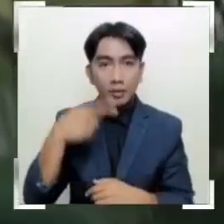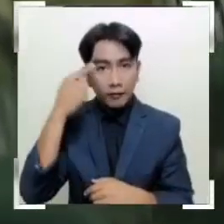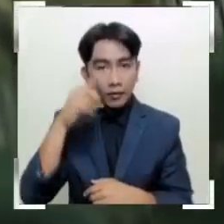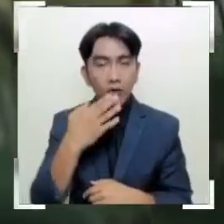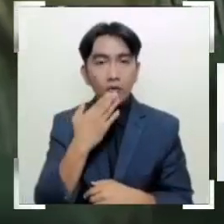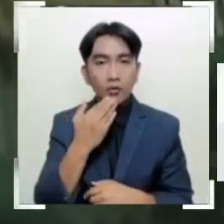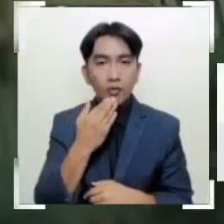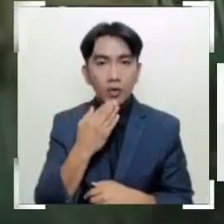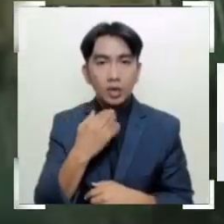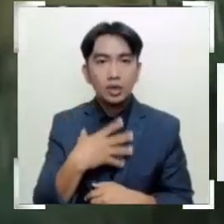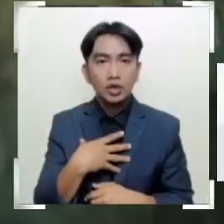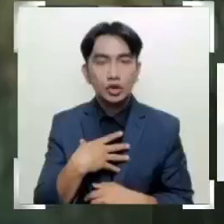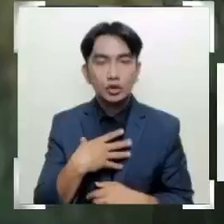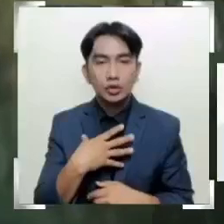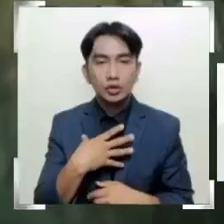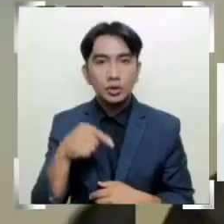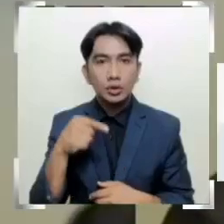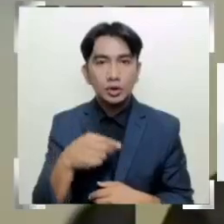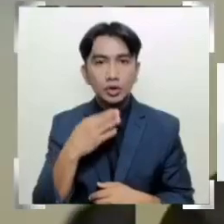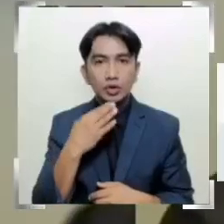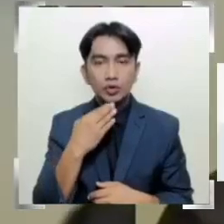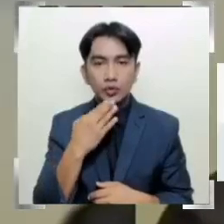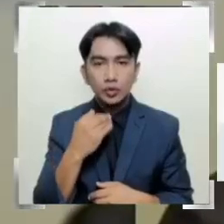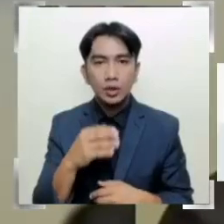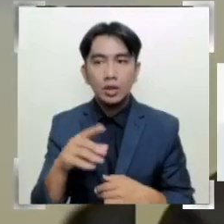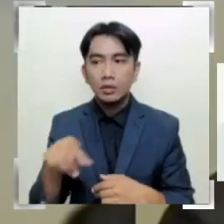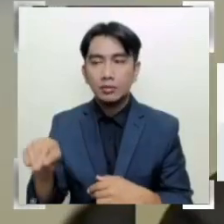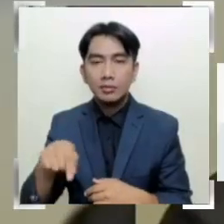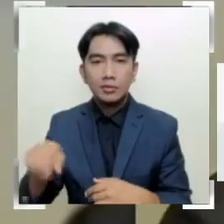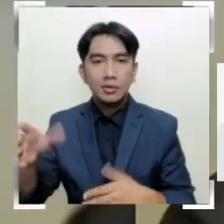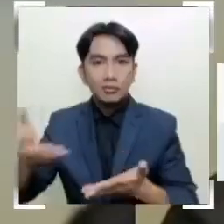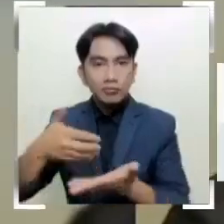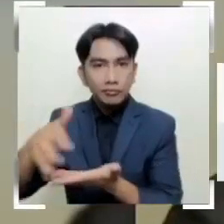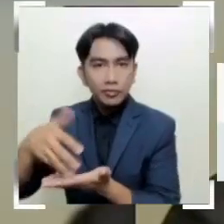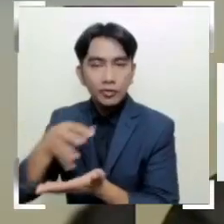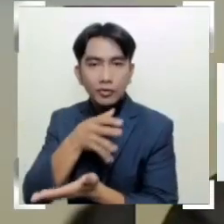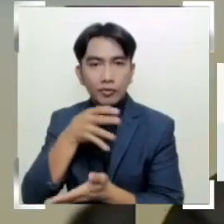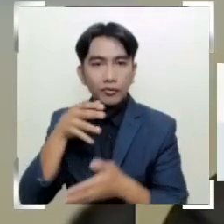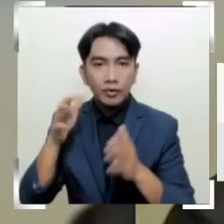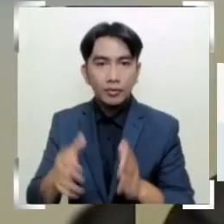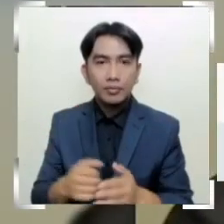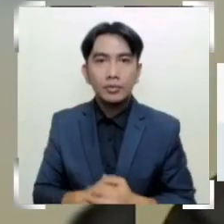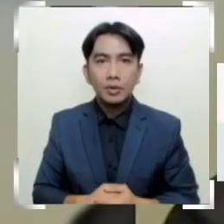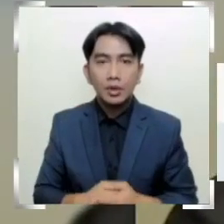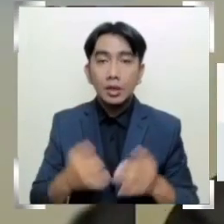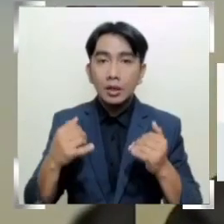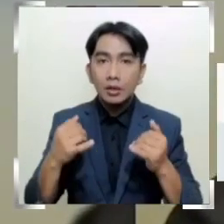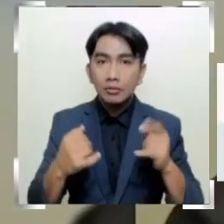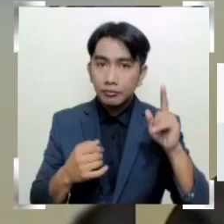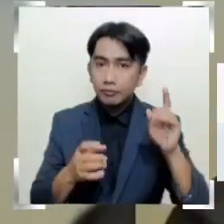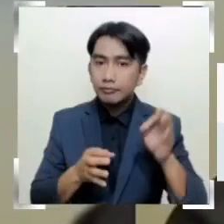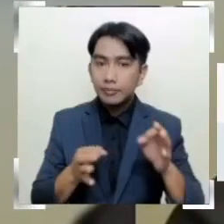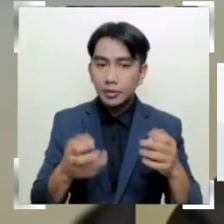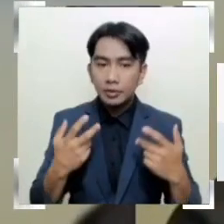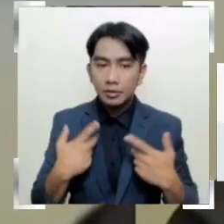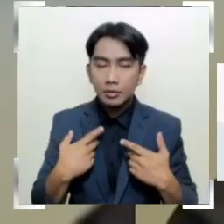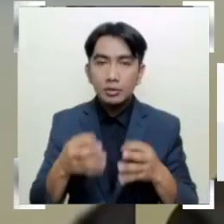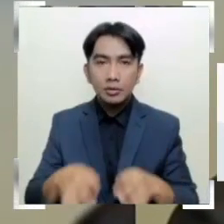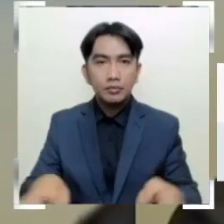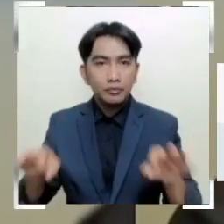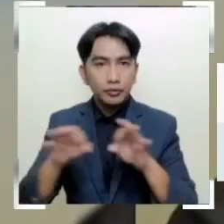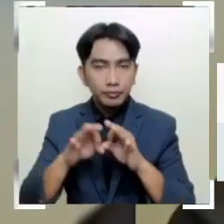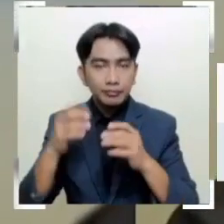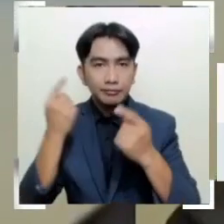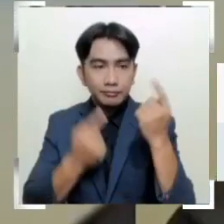ani na mga local farmer. Sa ngayon po, what's in the pipeline of the important concerns are